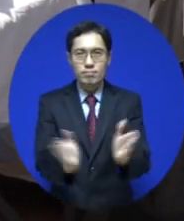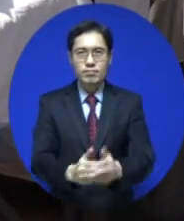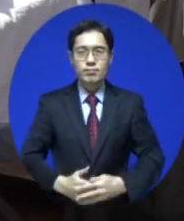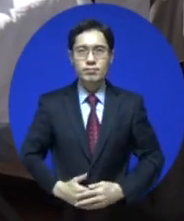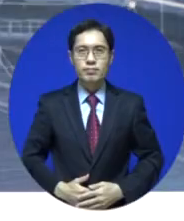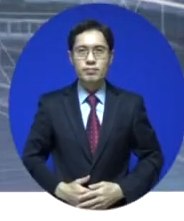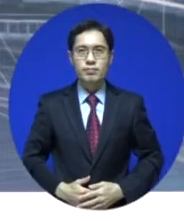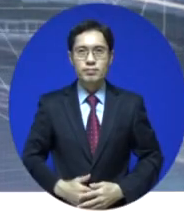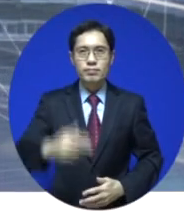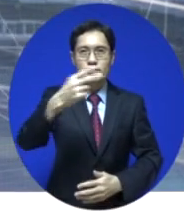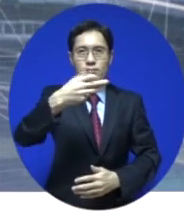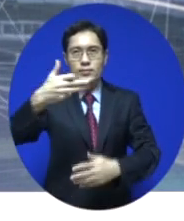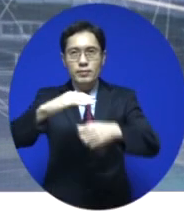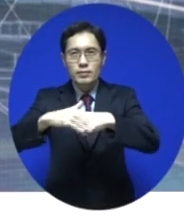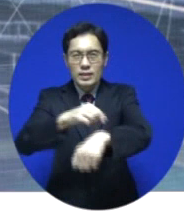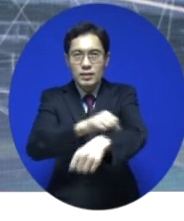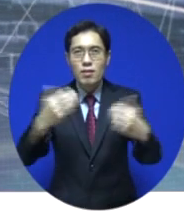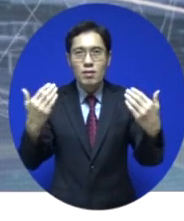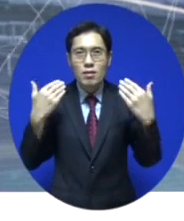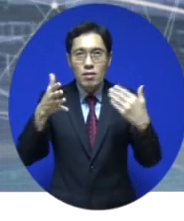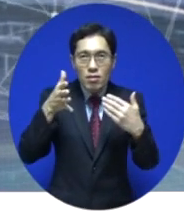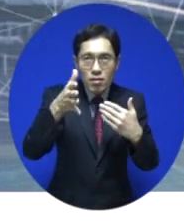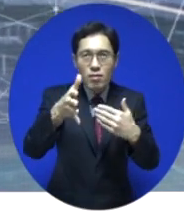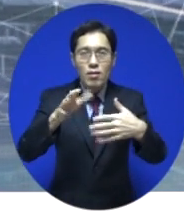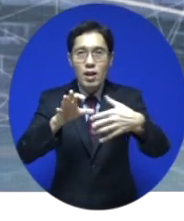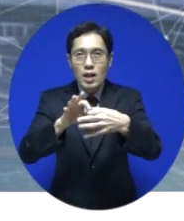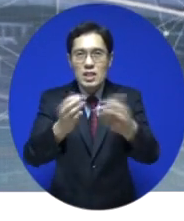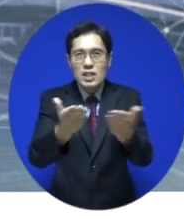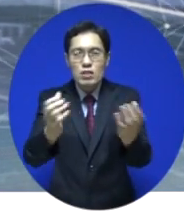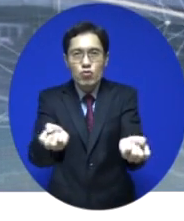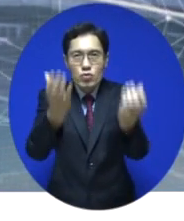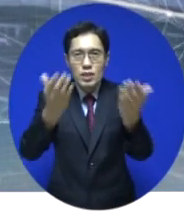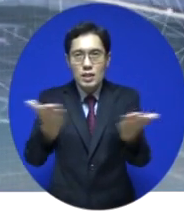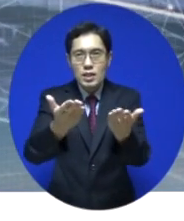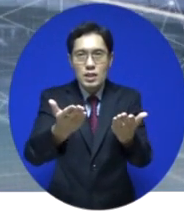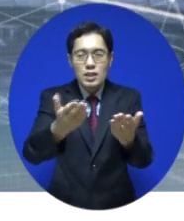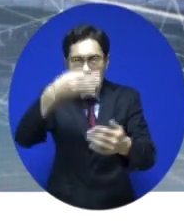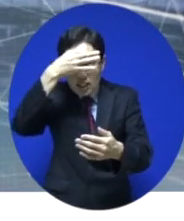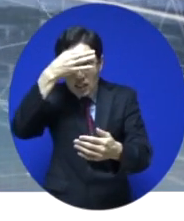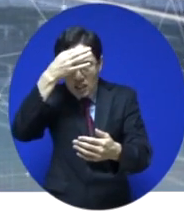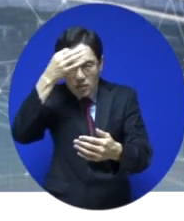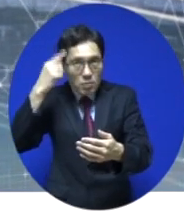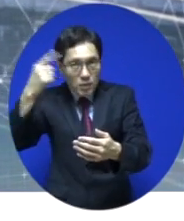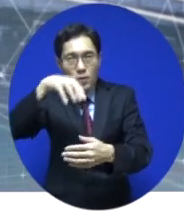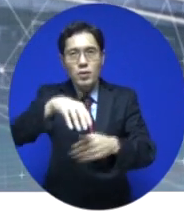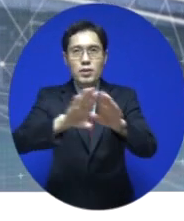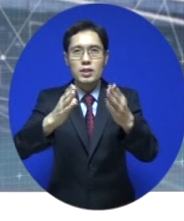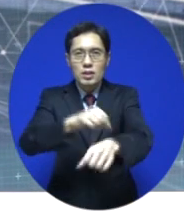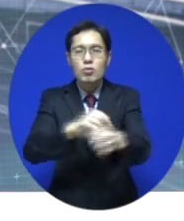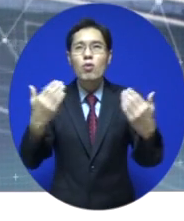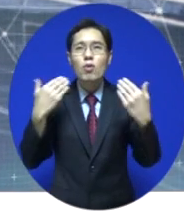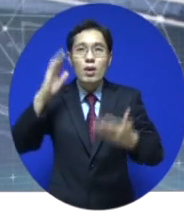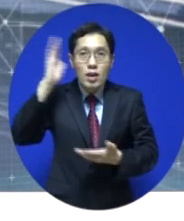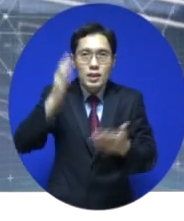밝혔습니다. 2018 대구 특수학교 전공과 자페스티벌이 대구직업능력개발원에서 열렸는데요.